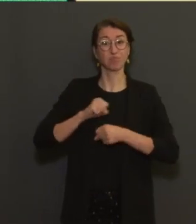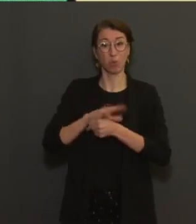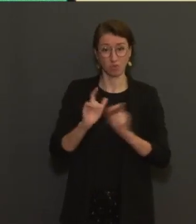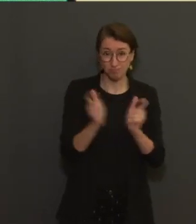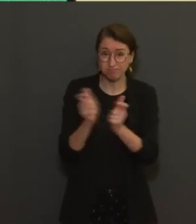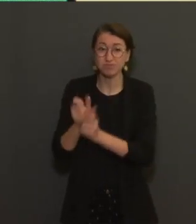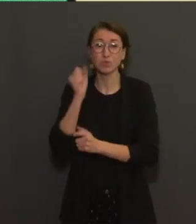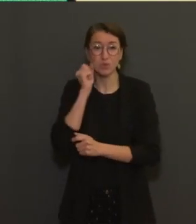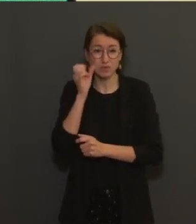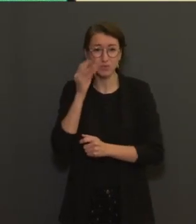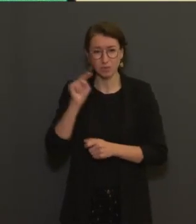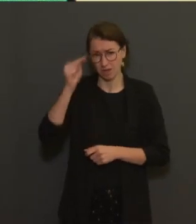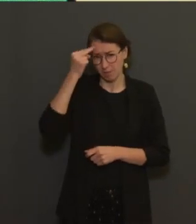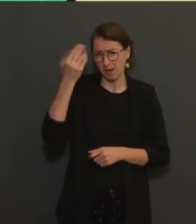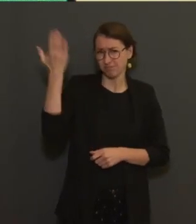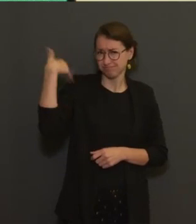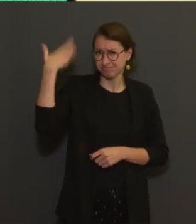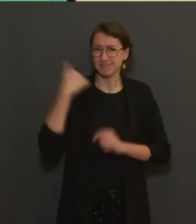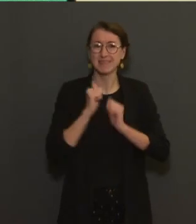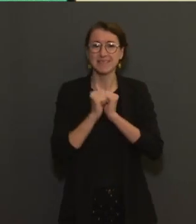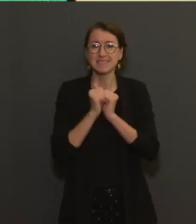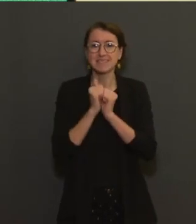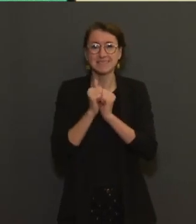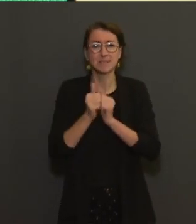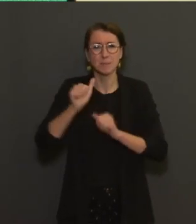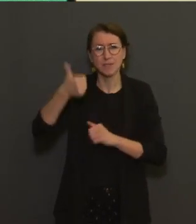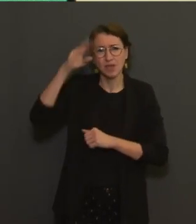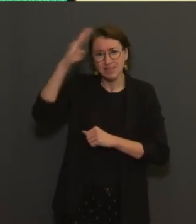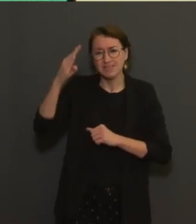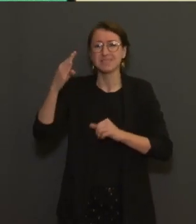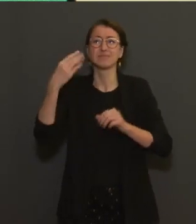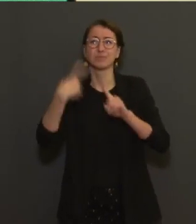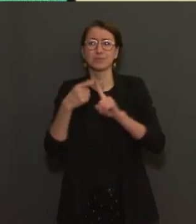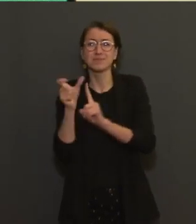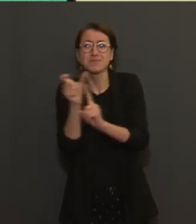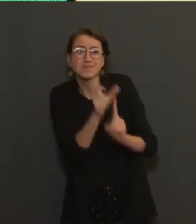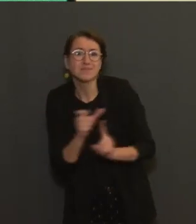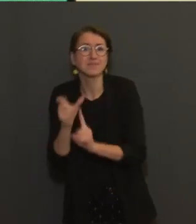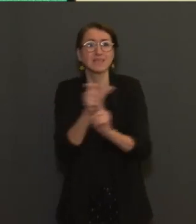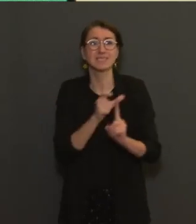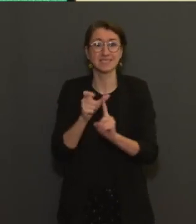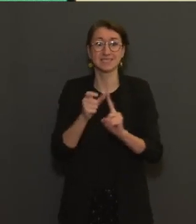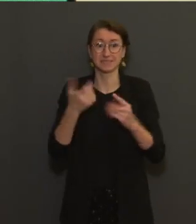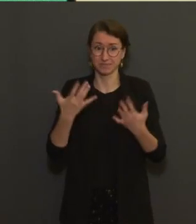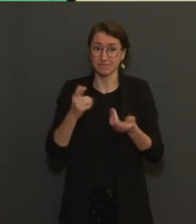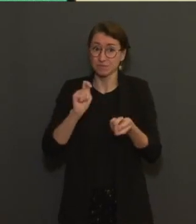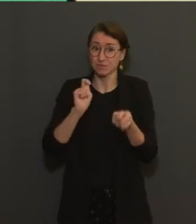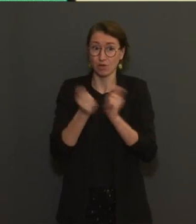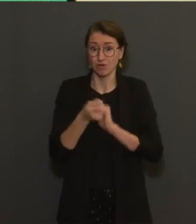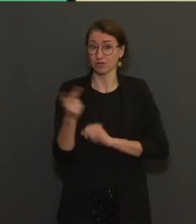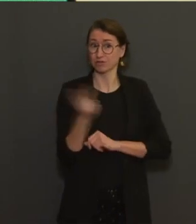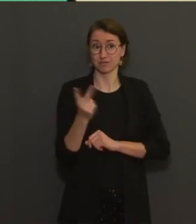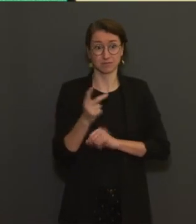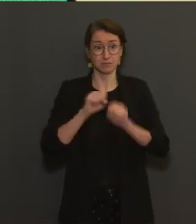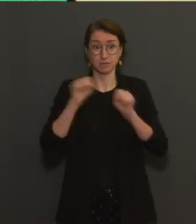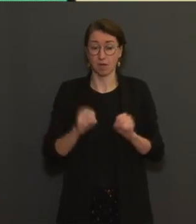du testing et du tracing ne peuvent pas être encore solides. Elles sont sous trop forte pression. Il faut donc qu'il y ait moins